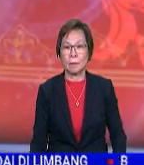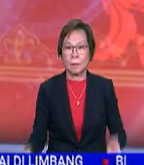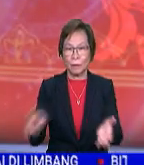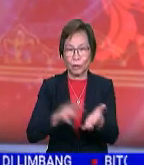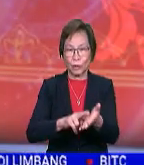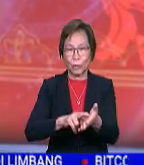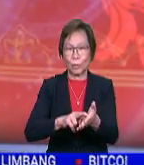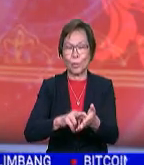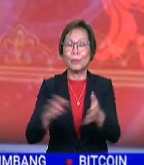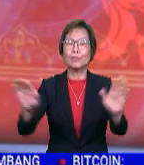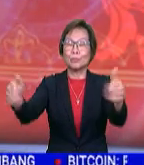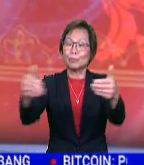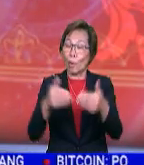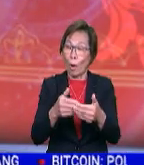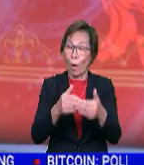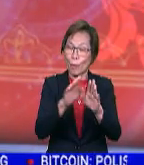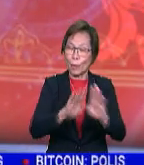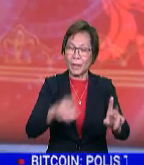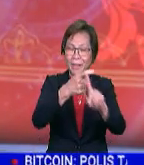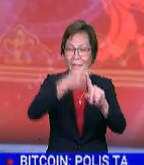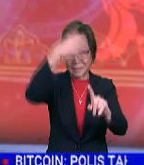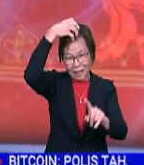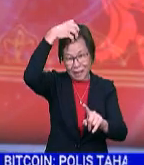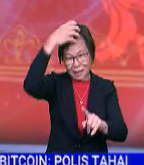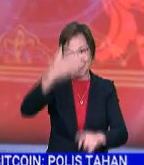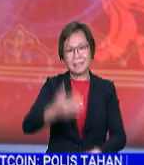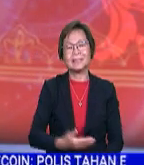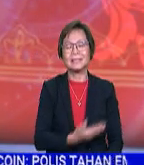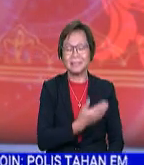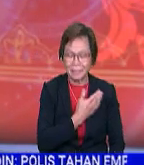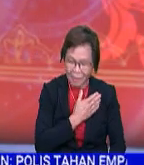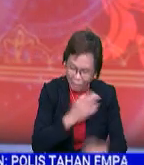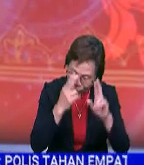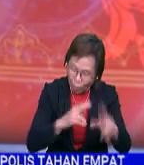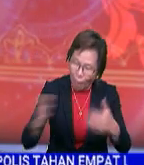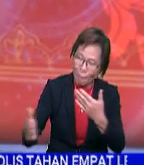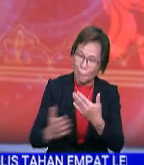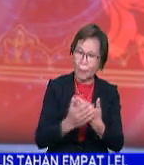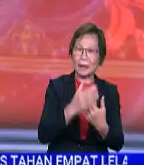Laporan itu menutup perkembangan dari Selangor. Salam hormat dan kembali semula ke Angkasa Puri.